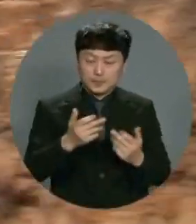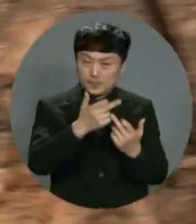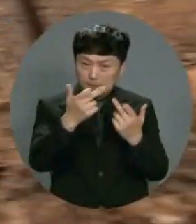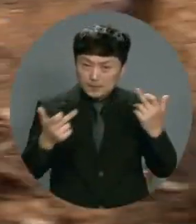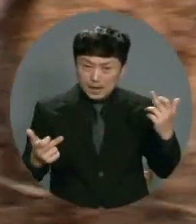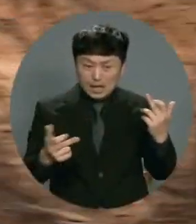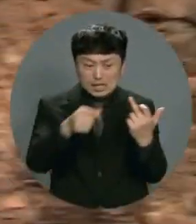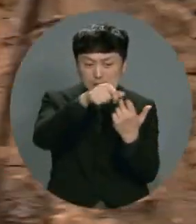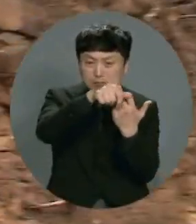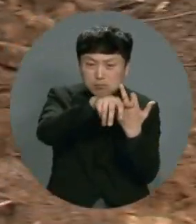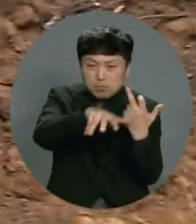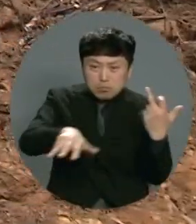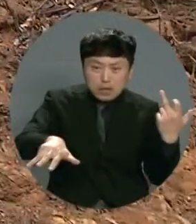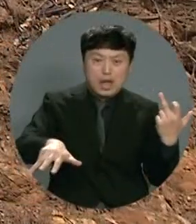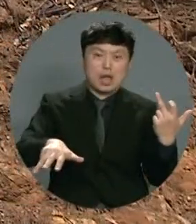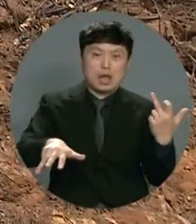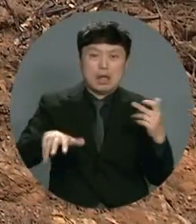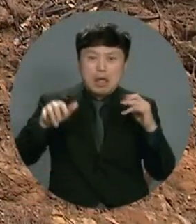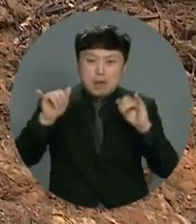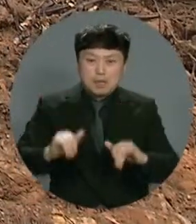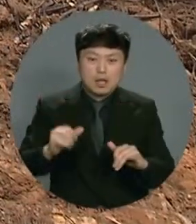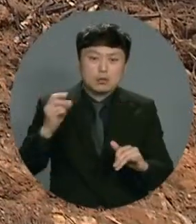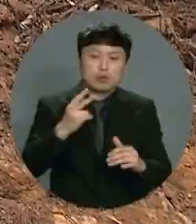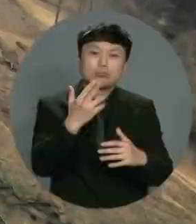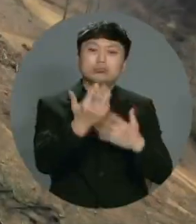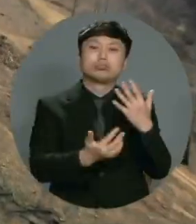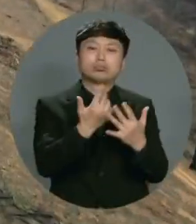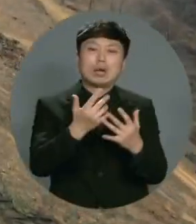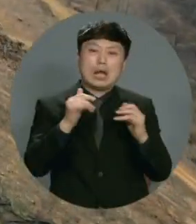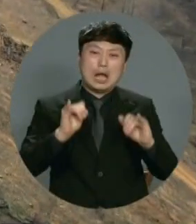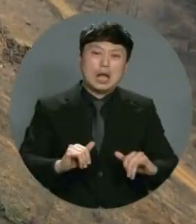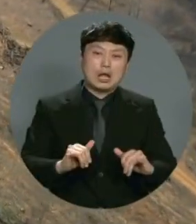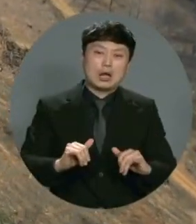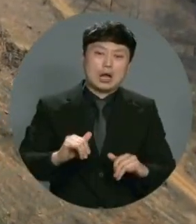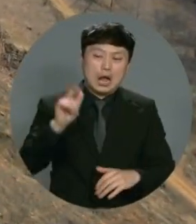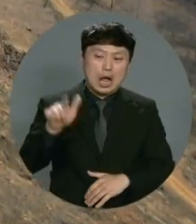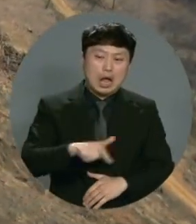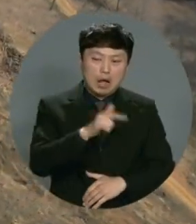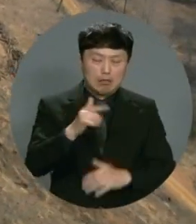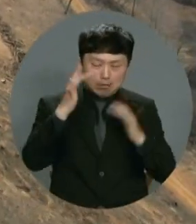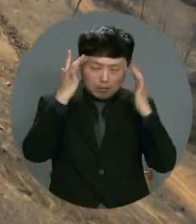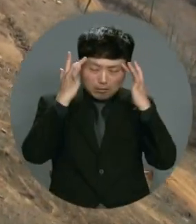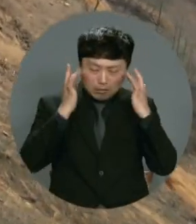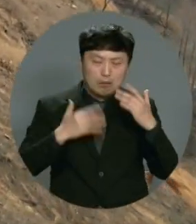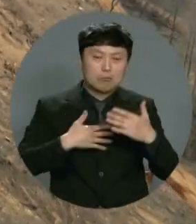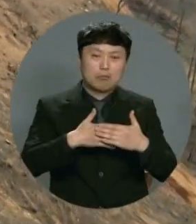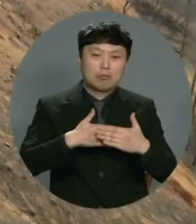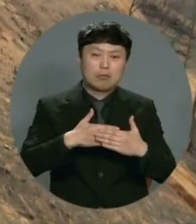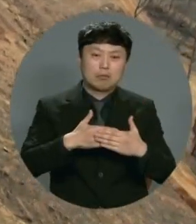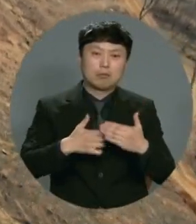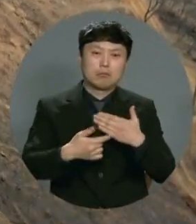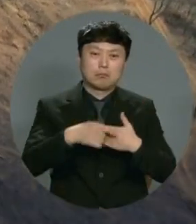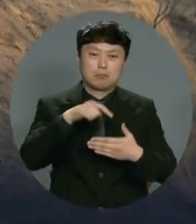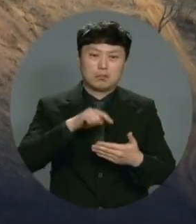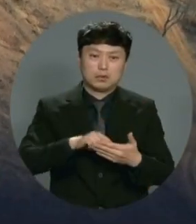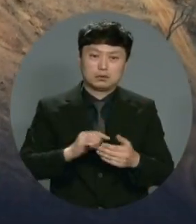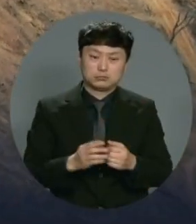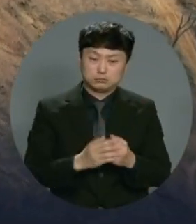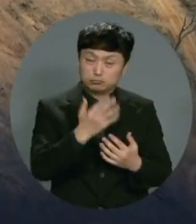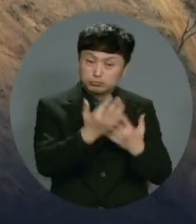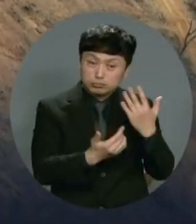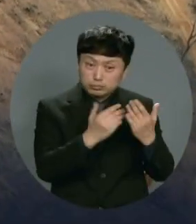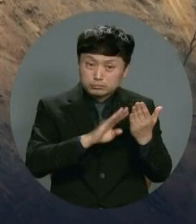혹여나 산사태가 날까, 산불이 또 나진 않을까, 하루도 마음 편한 날이 없습니다. 불 나고 나서는 쓰레기